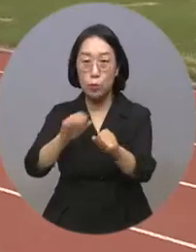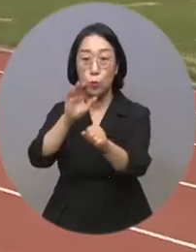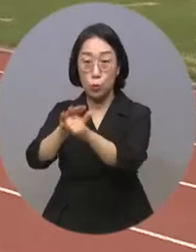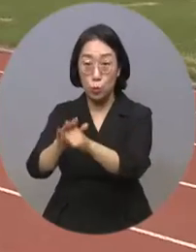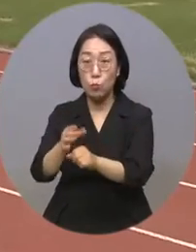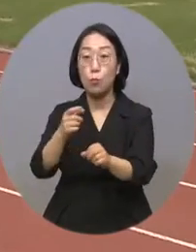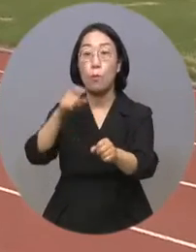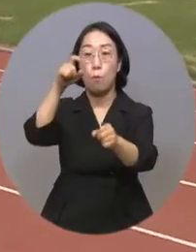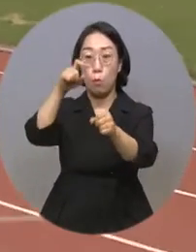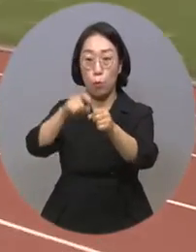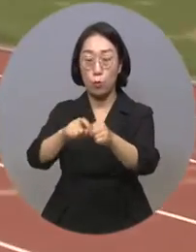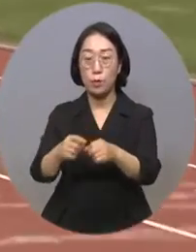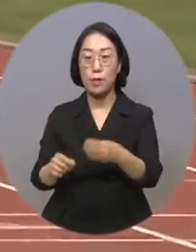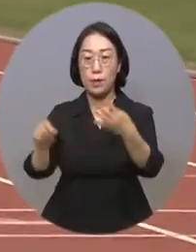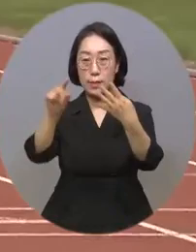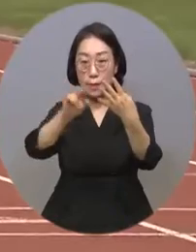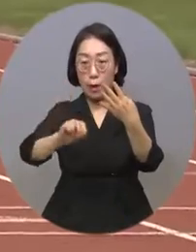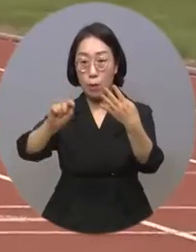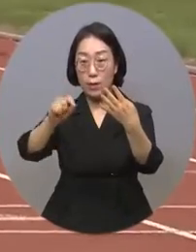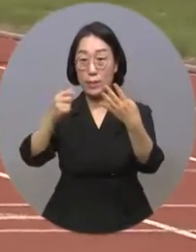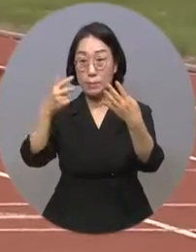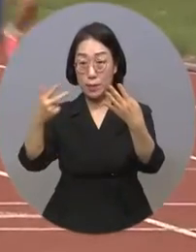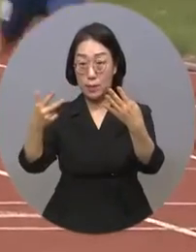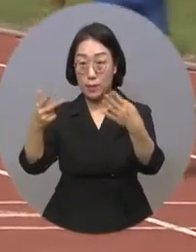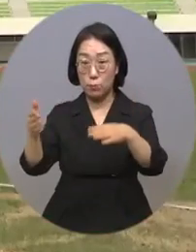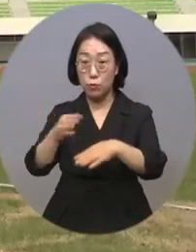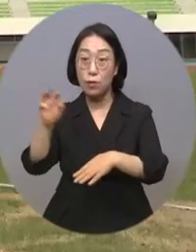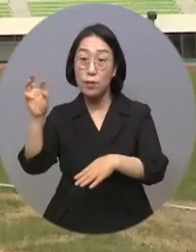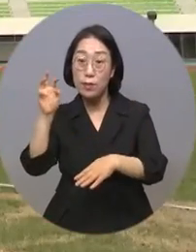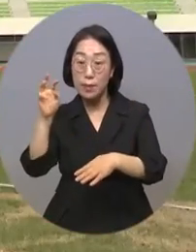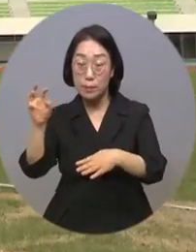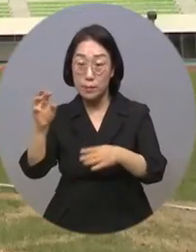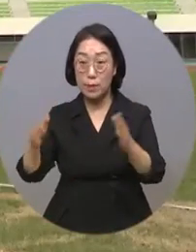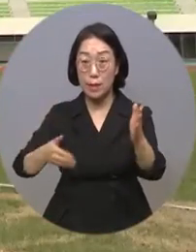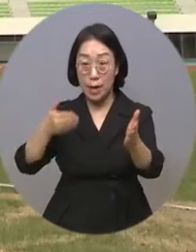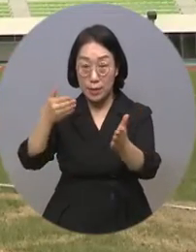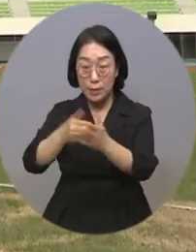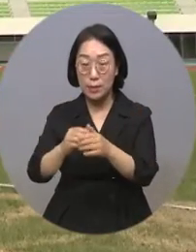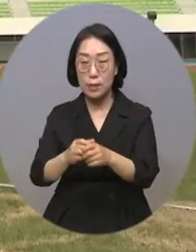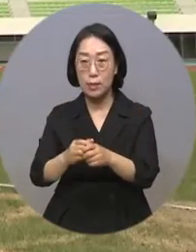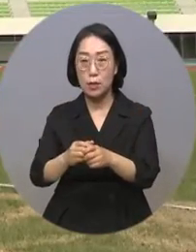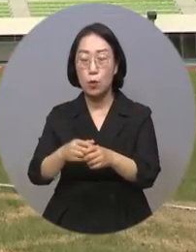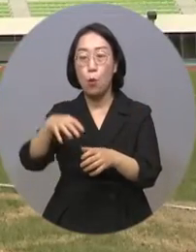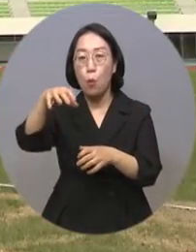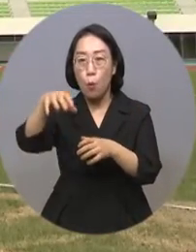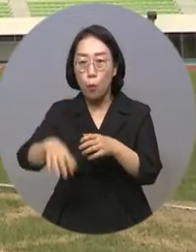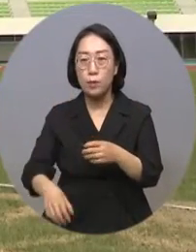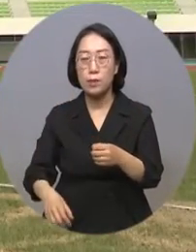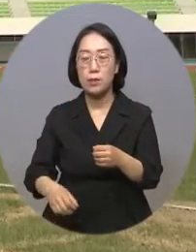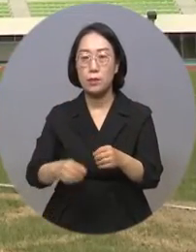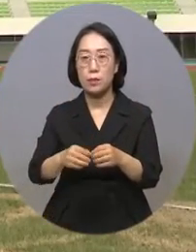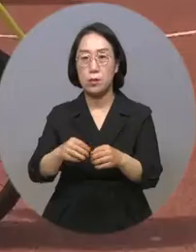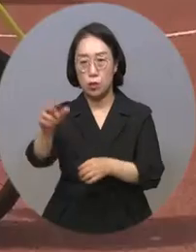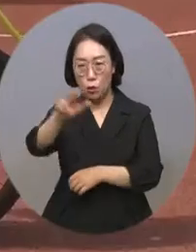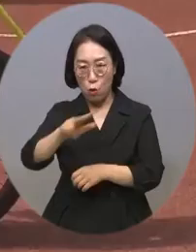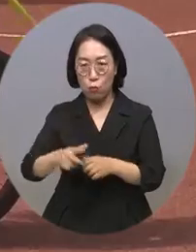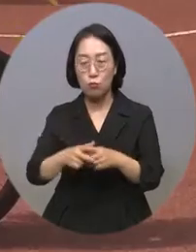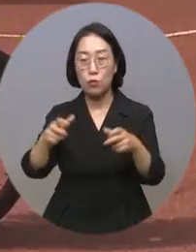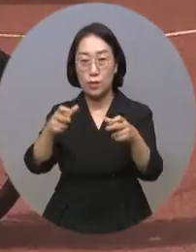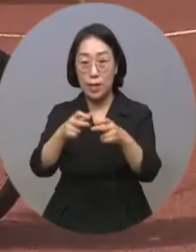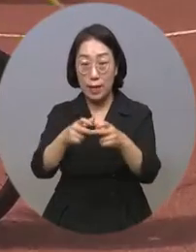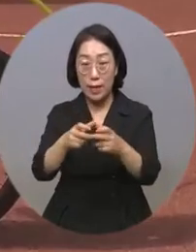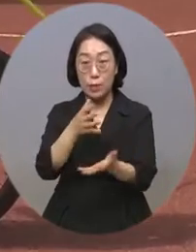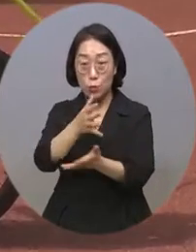위해 지난 4월 27일부터 30일까지 익산 종합운동장에서 제 3회 전국 장애인 종별